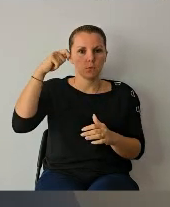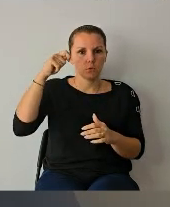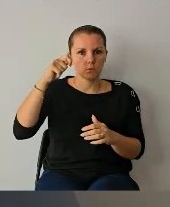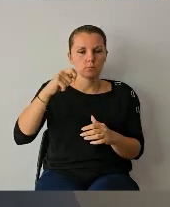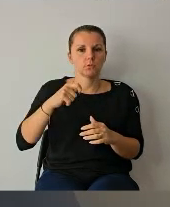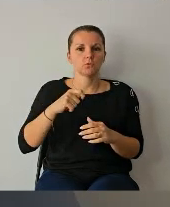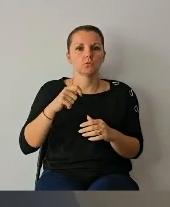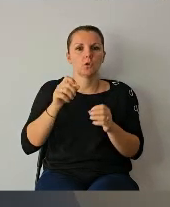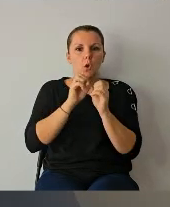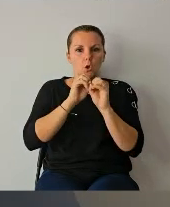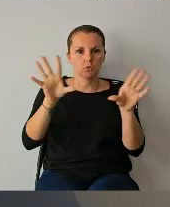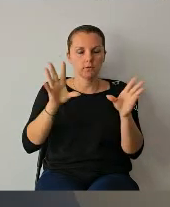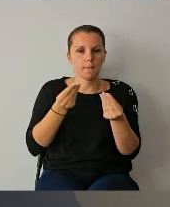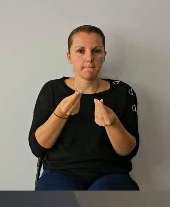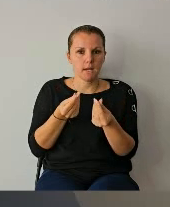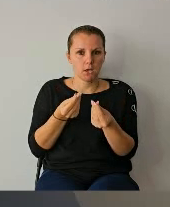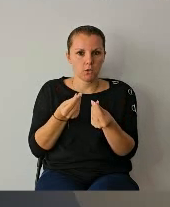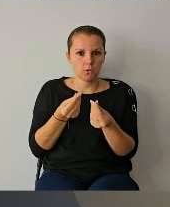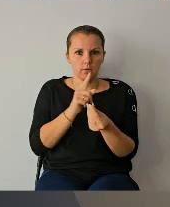za